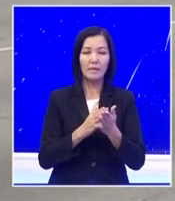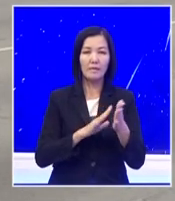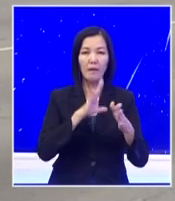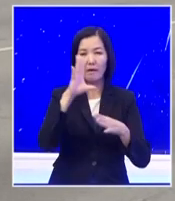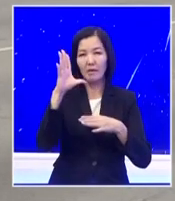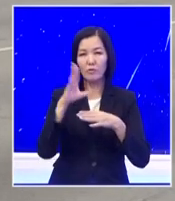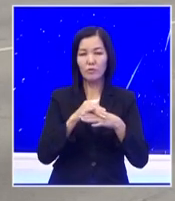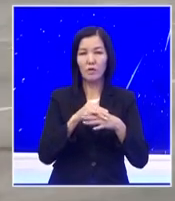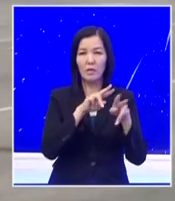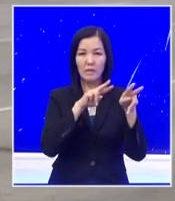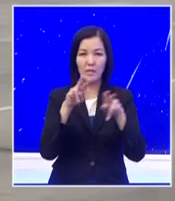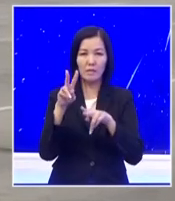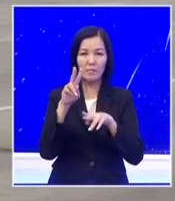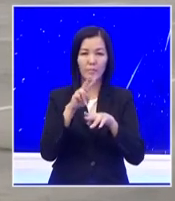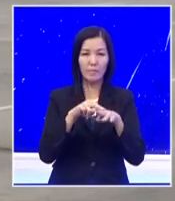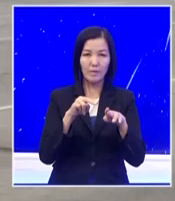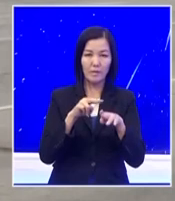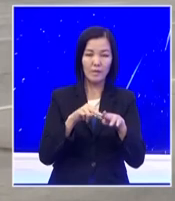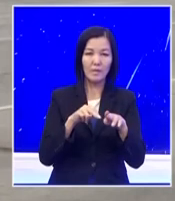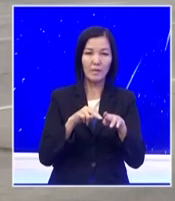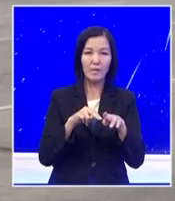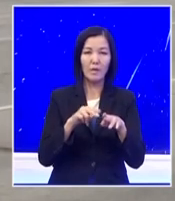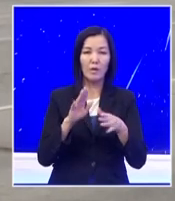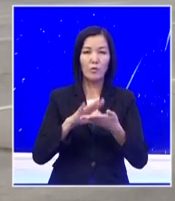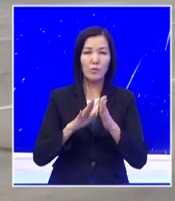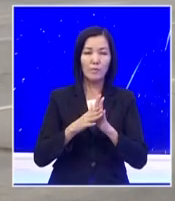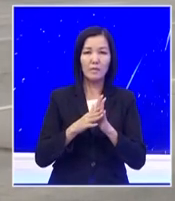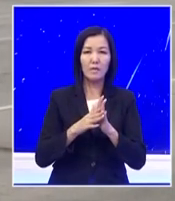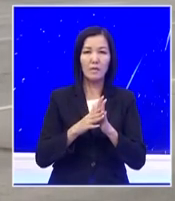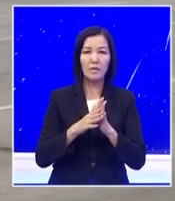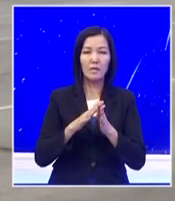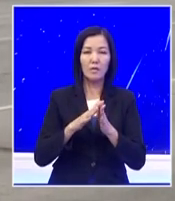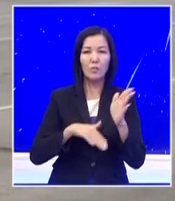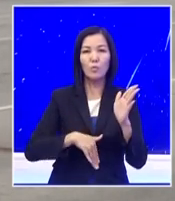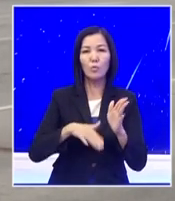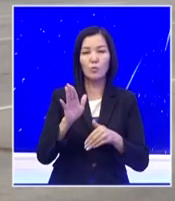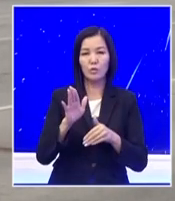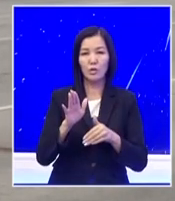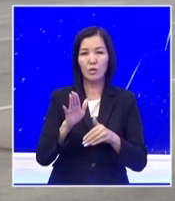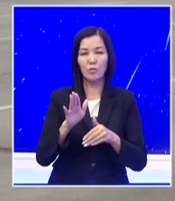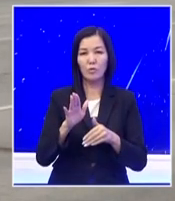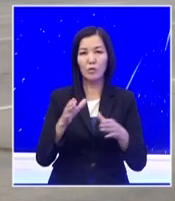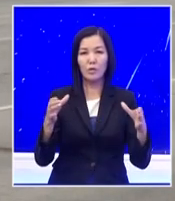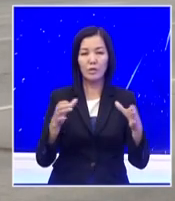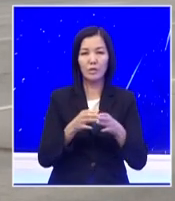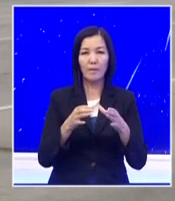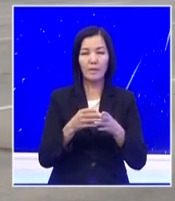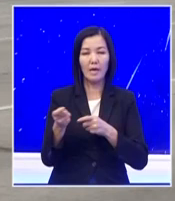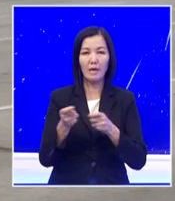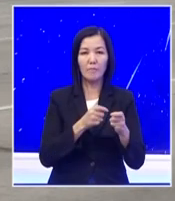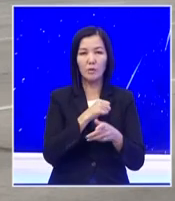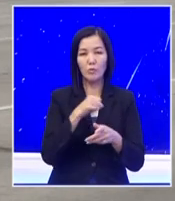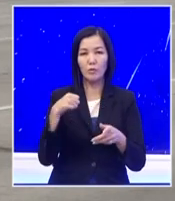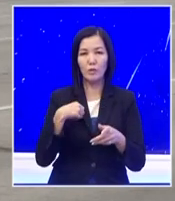күндіз-түні патруль жасайды. Және осы жүргізушілердің тұрмыстық жағдайларын жақсарту үшін штабта қойылған мәселелерді әкімшілік өз